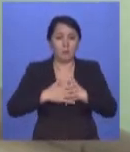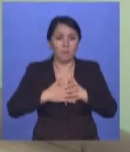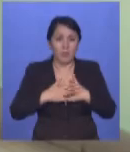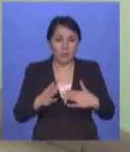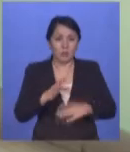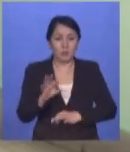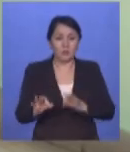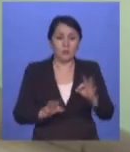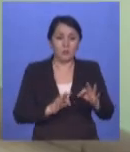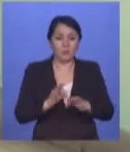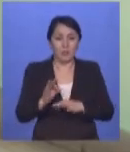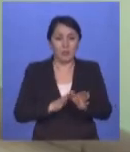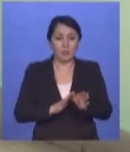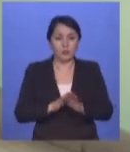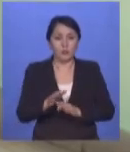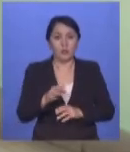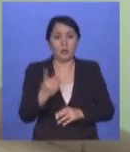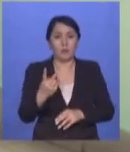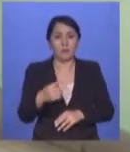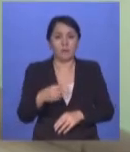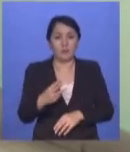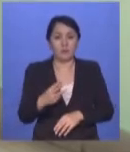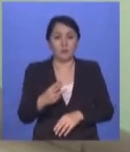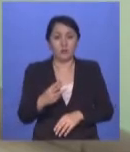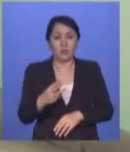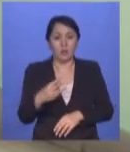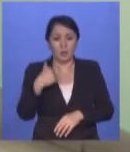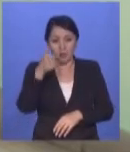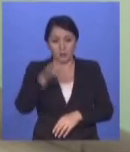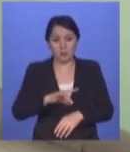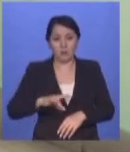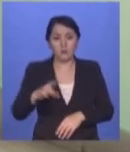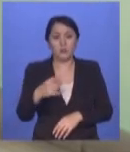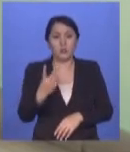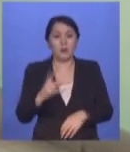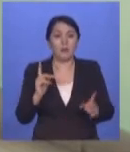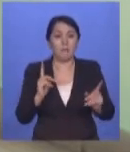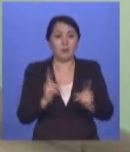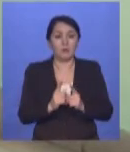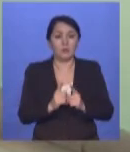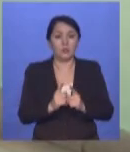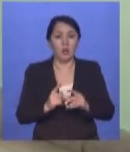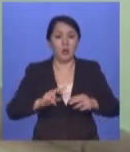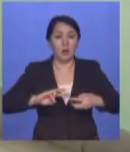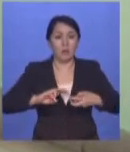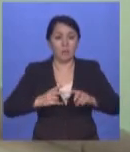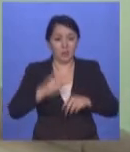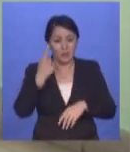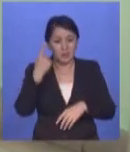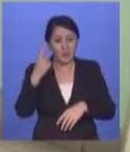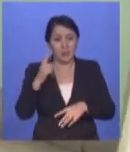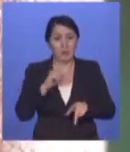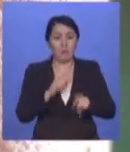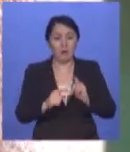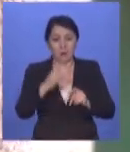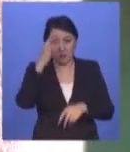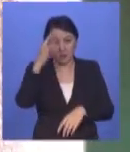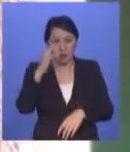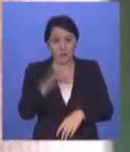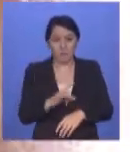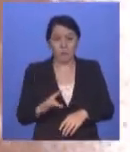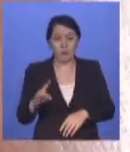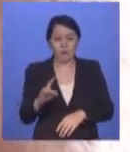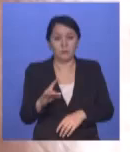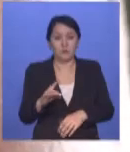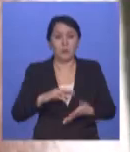іске асырылуда. 2023 жылы біз 20 өңірде кездесу өткіздік. Жағдайды біліп, бұл талдау жасап, Қазақстанның барлық